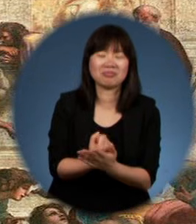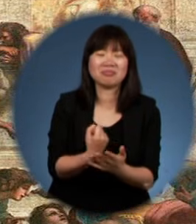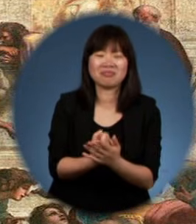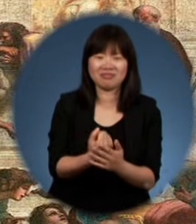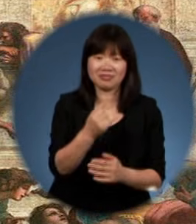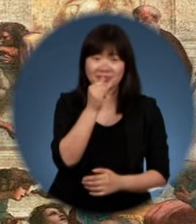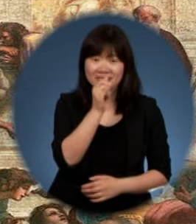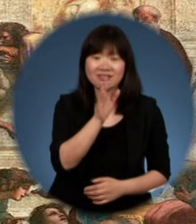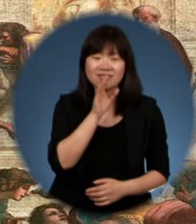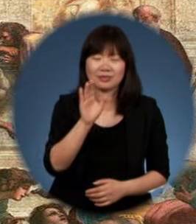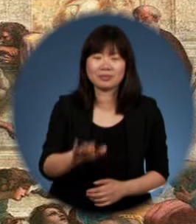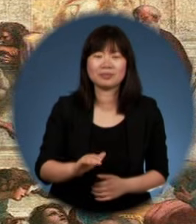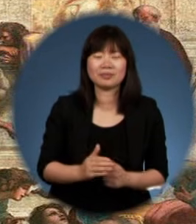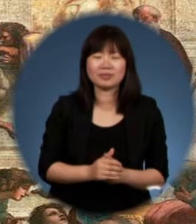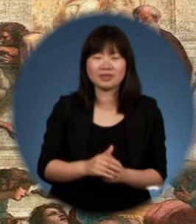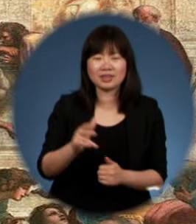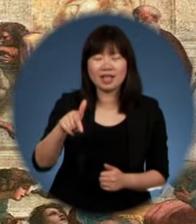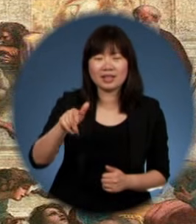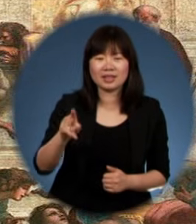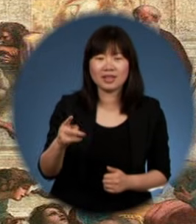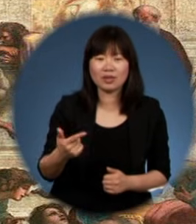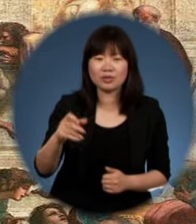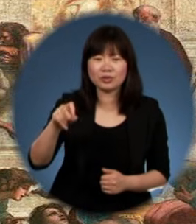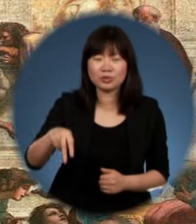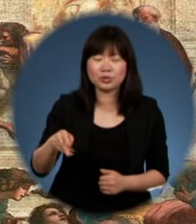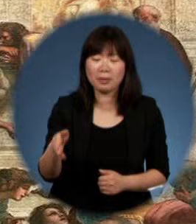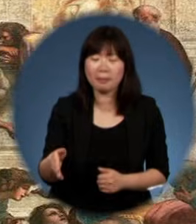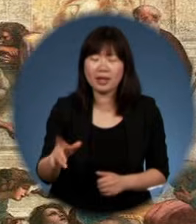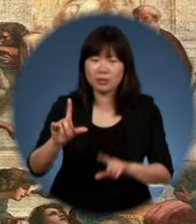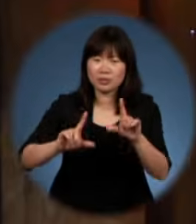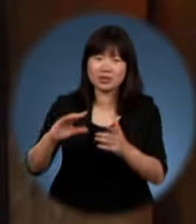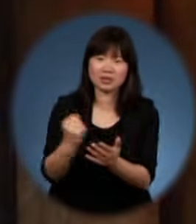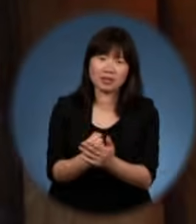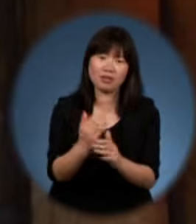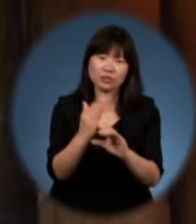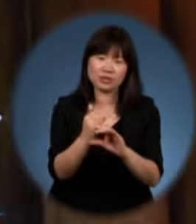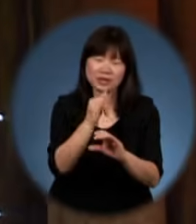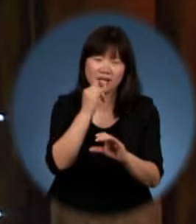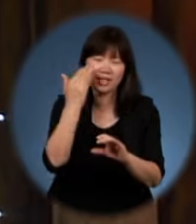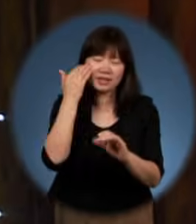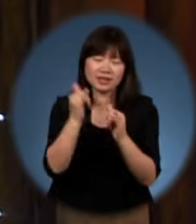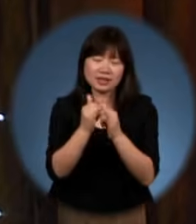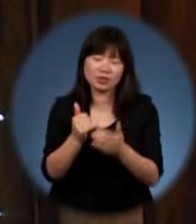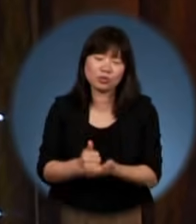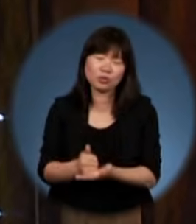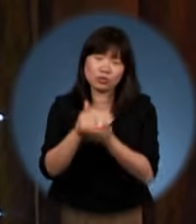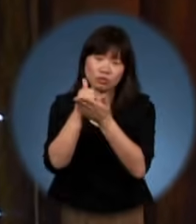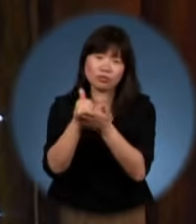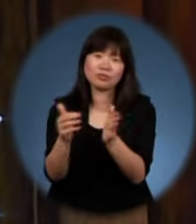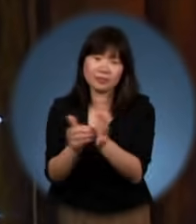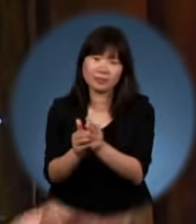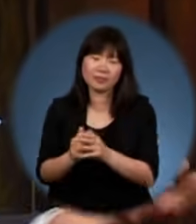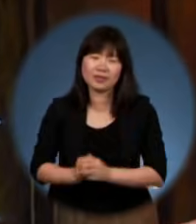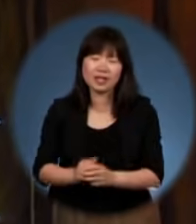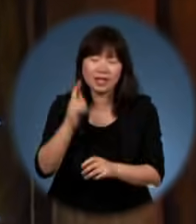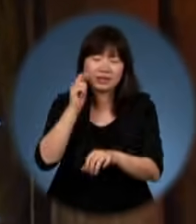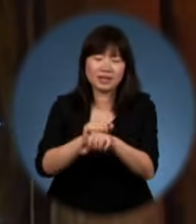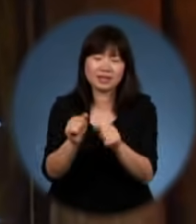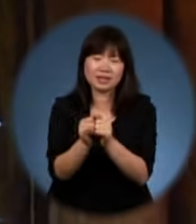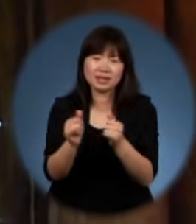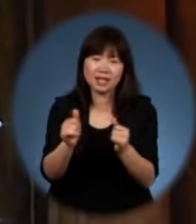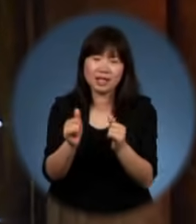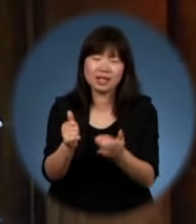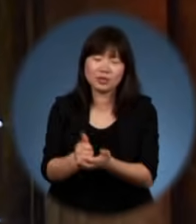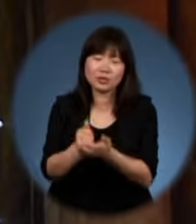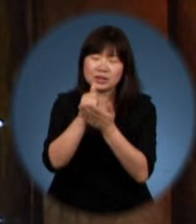예 이렇게 경유 학파의 모습을 취하고 있죠 무슨 말입니까 지식인을 존중했다 는 뜻이죠 에지 있는 사람을